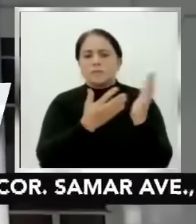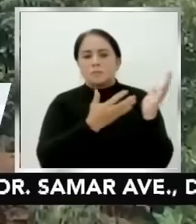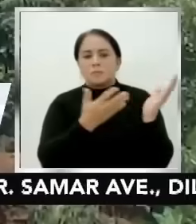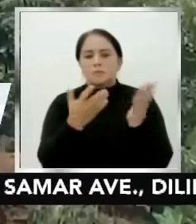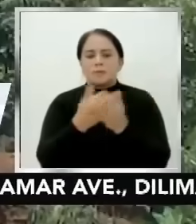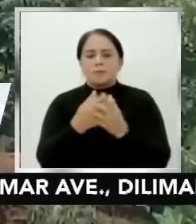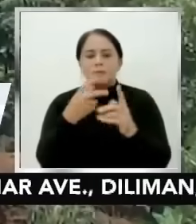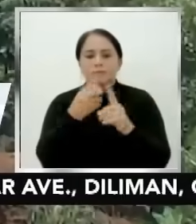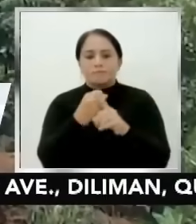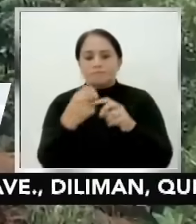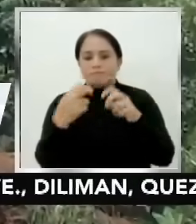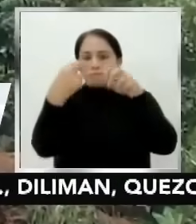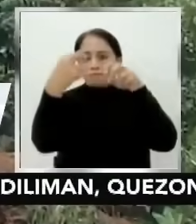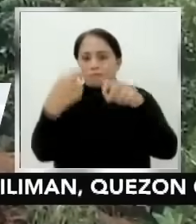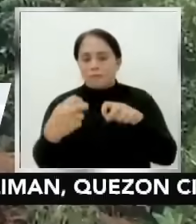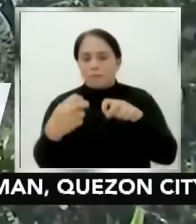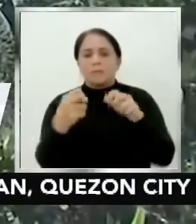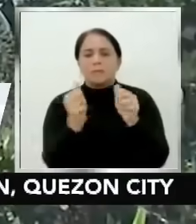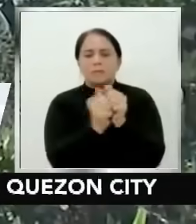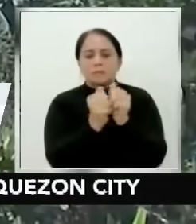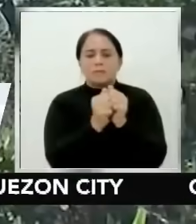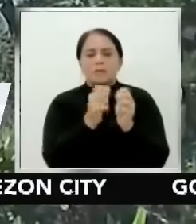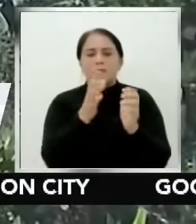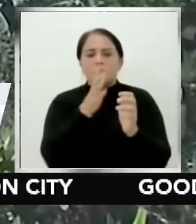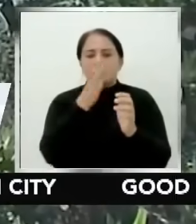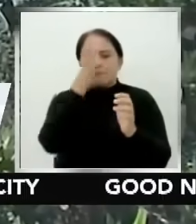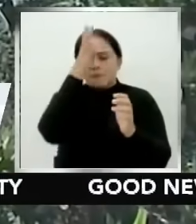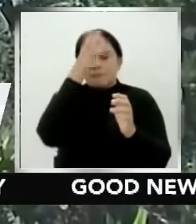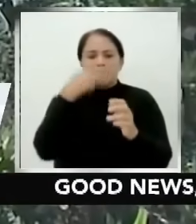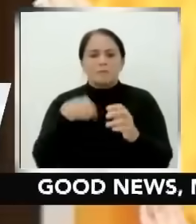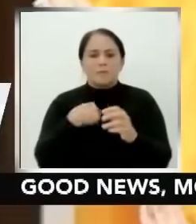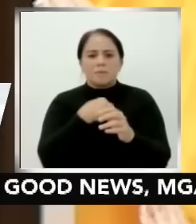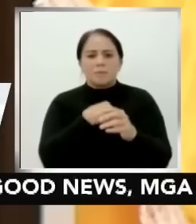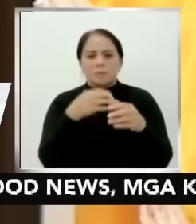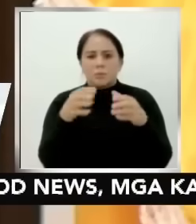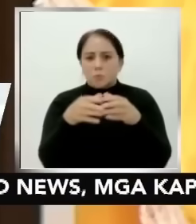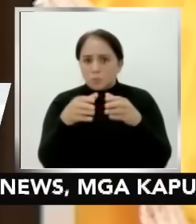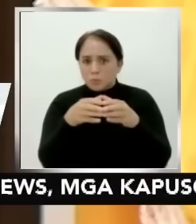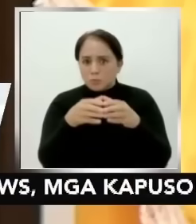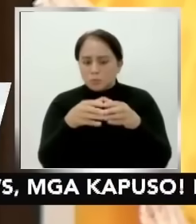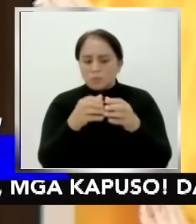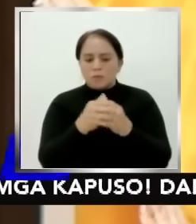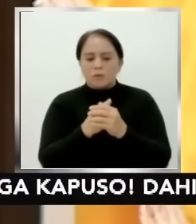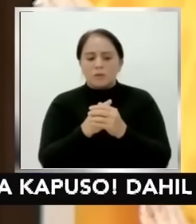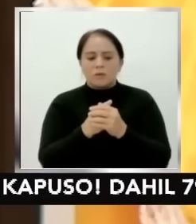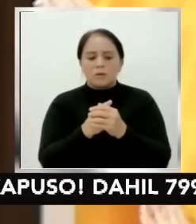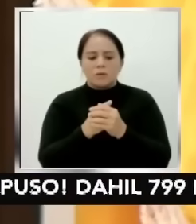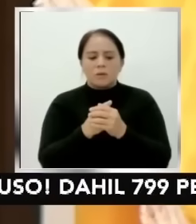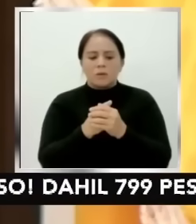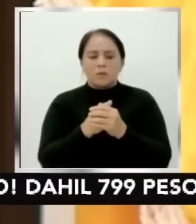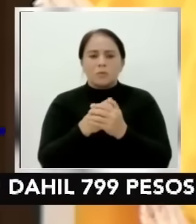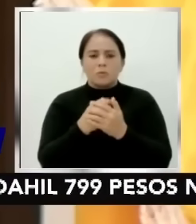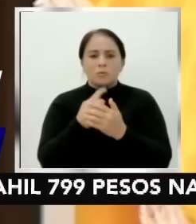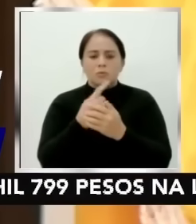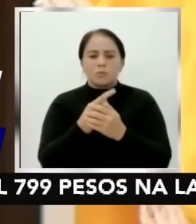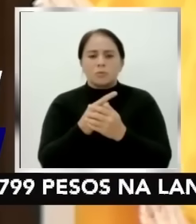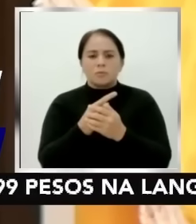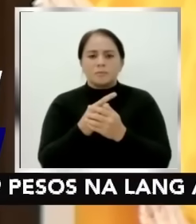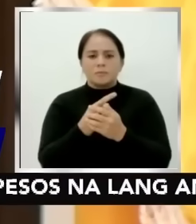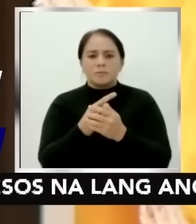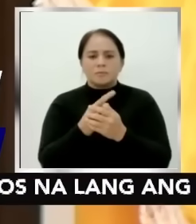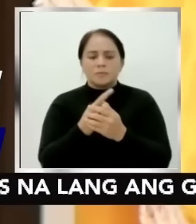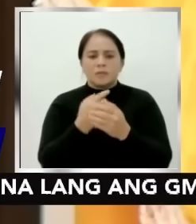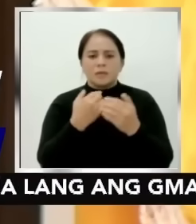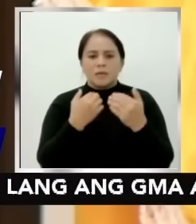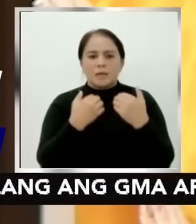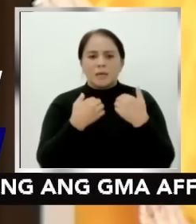petitioner, kabilang ang mga magulang na mga miyembro pa rin ng grupo. In the guise of religious freedom yan, pero there are meets and bounds by